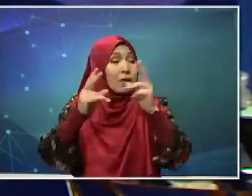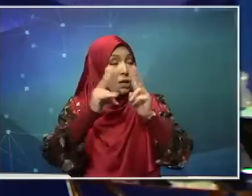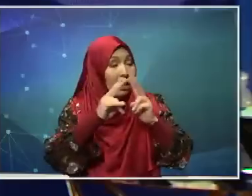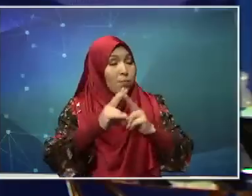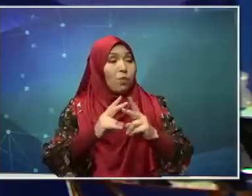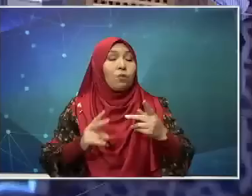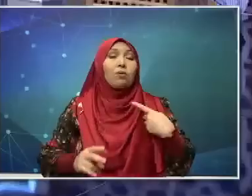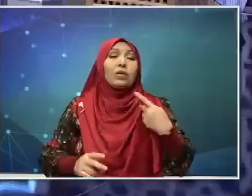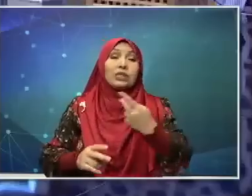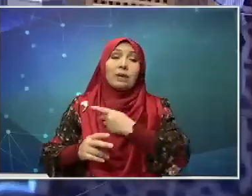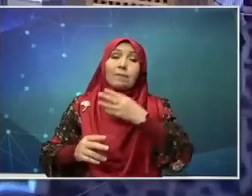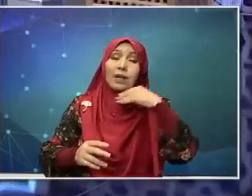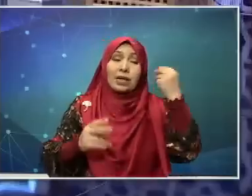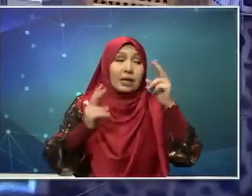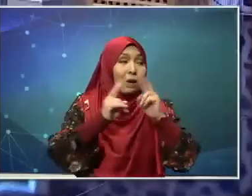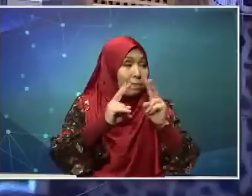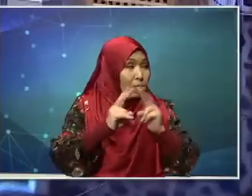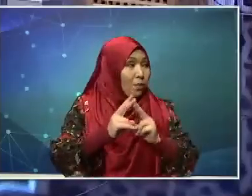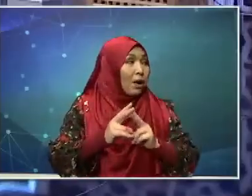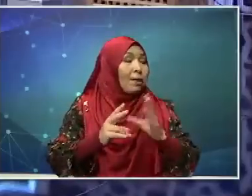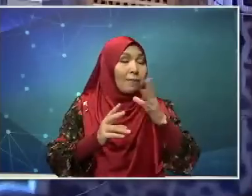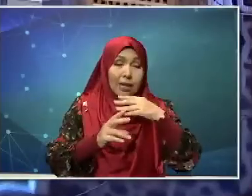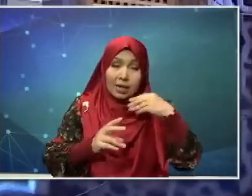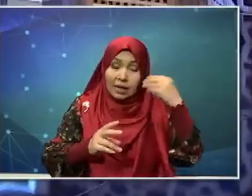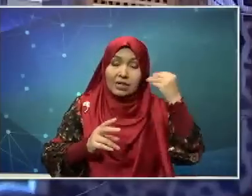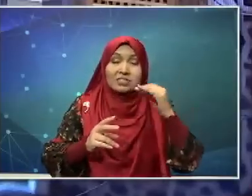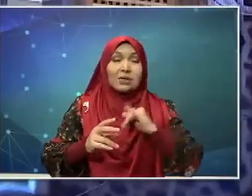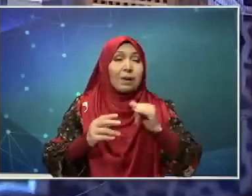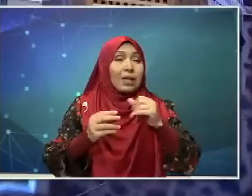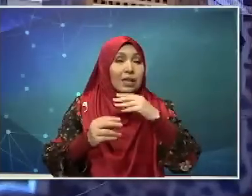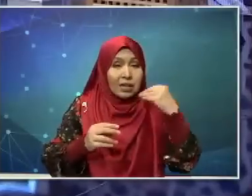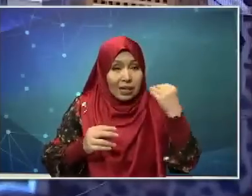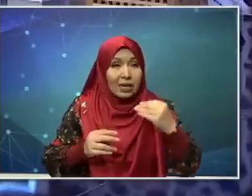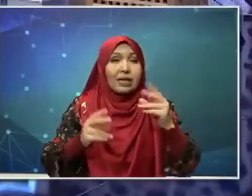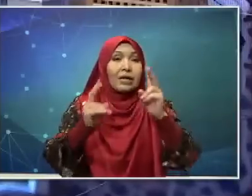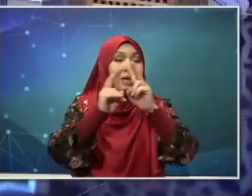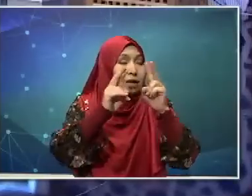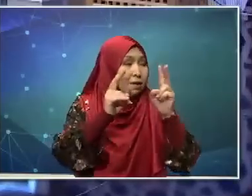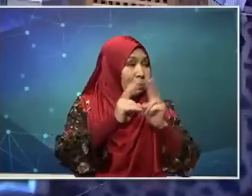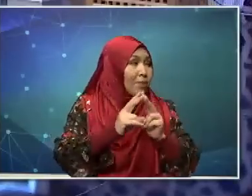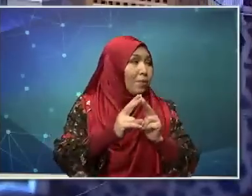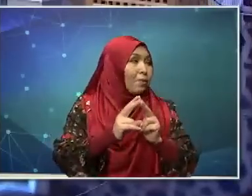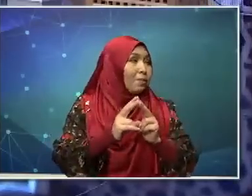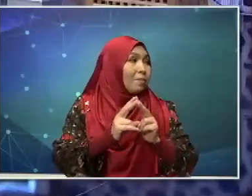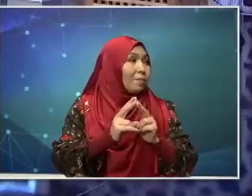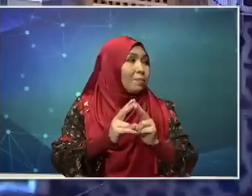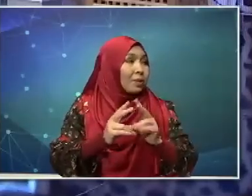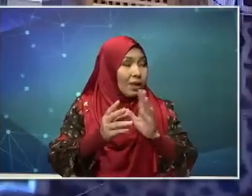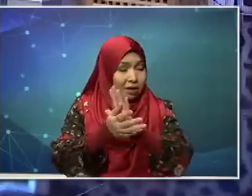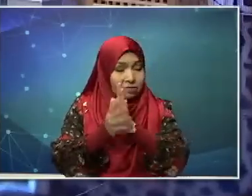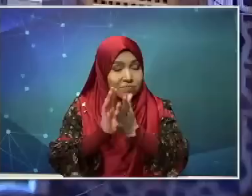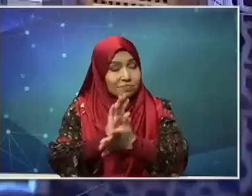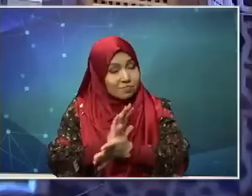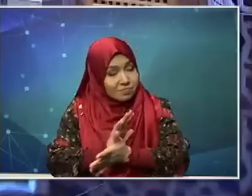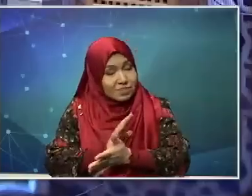balik kampung Kuta Bali melihat itu Bukan Maksudnya